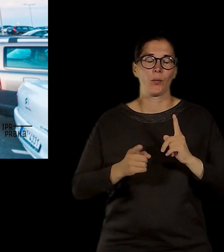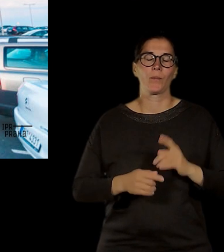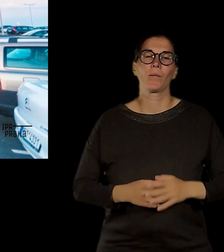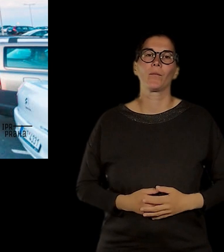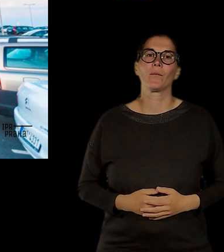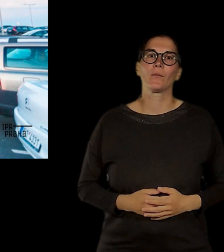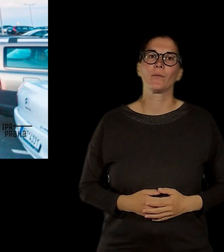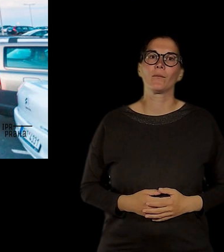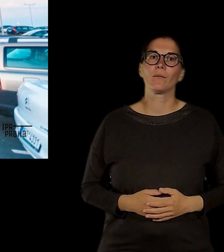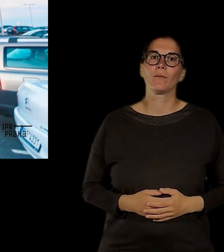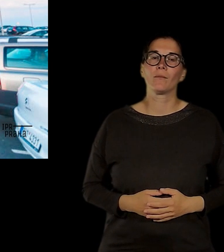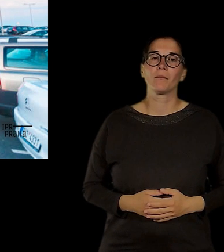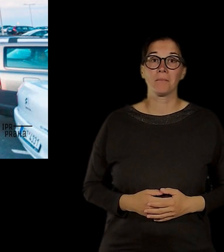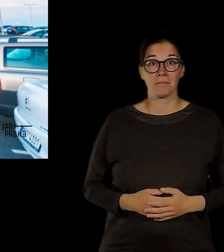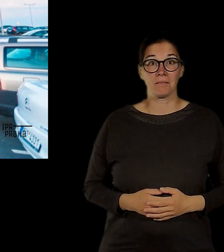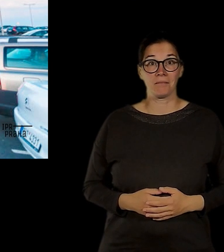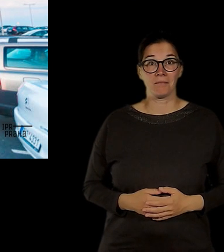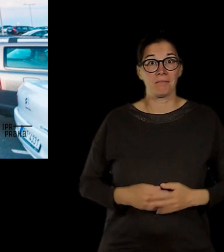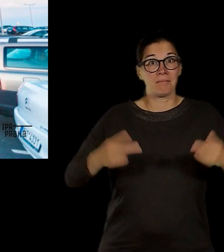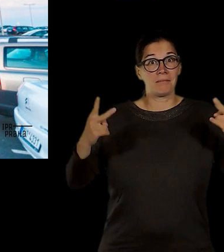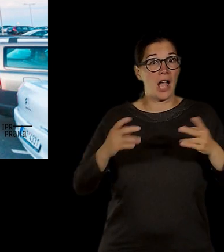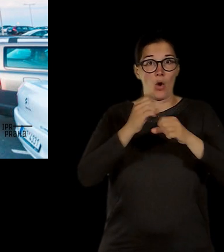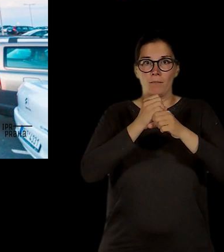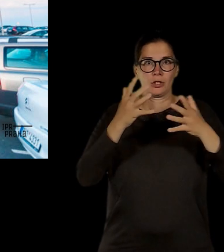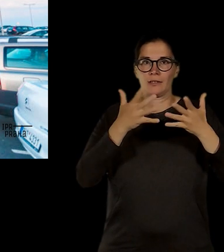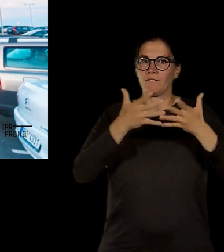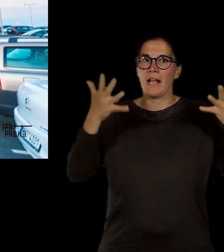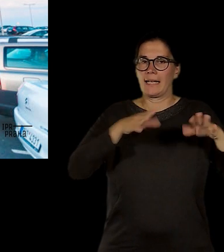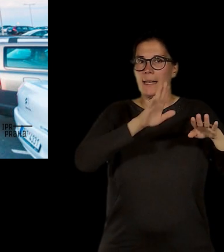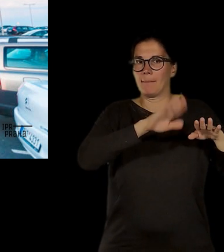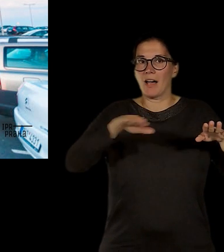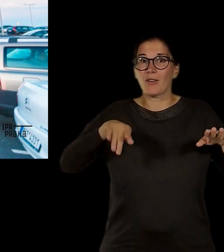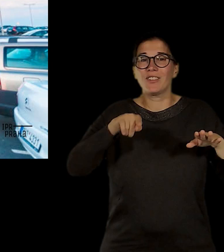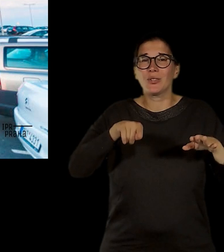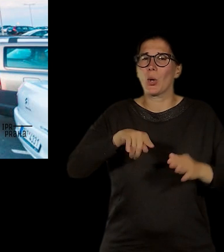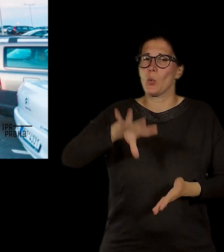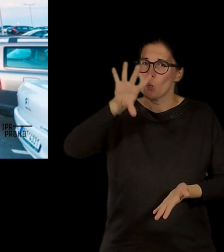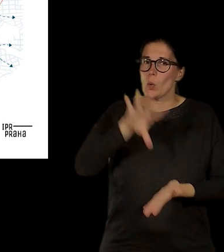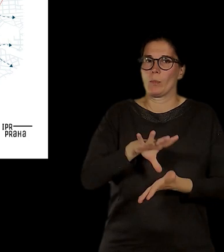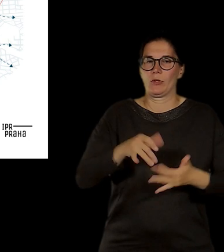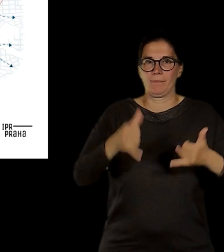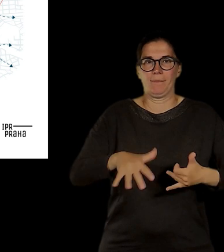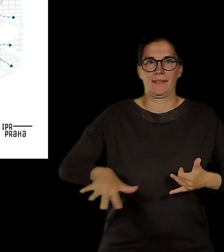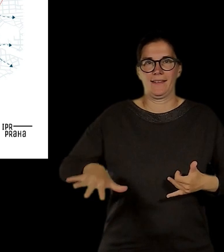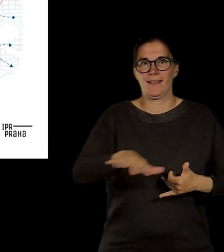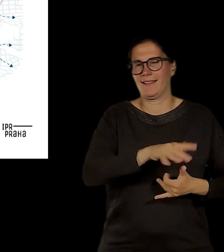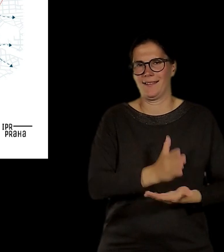posuneme dál, tak můžeme být na obrovském parkovišti a to všechno uprostřed města.